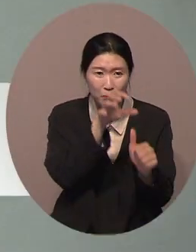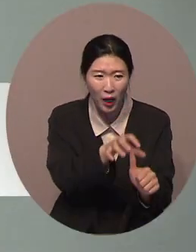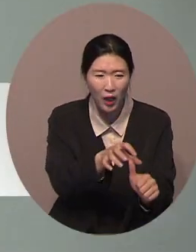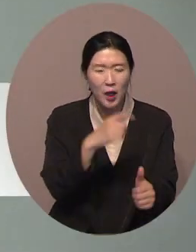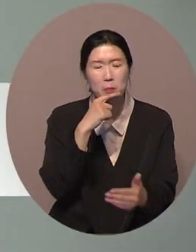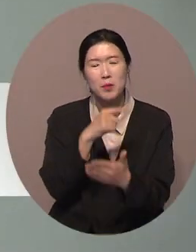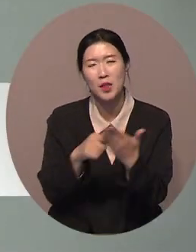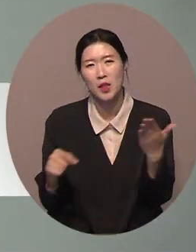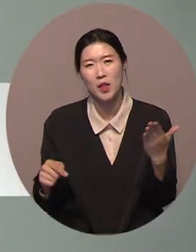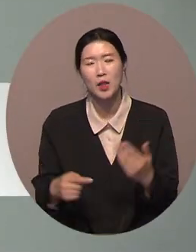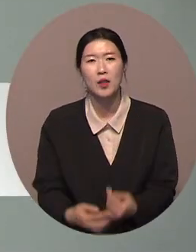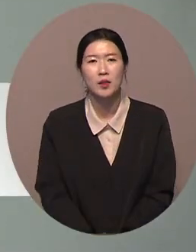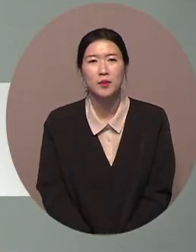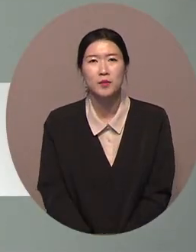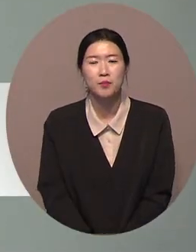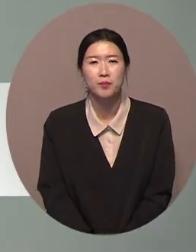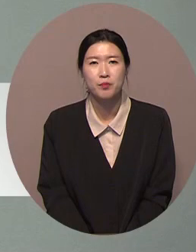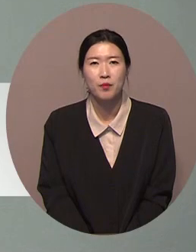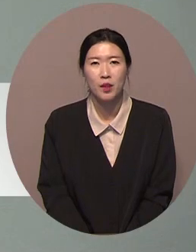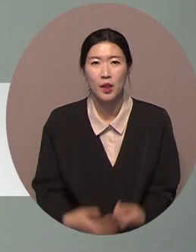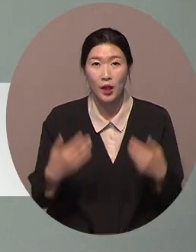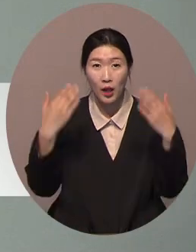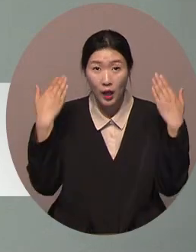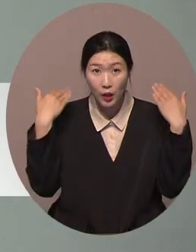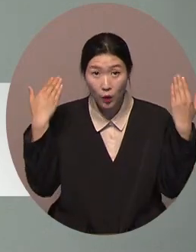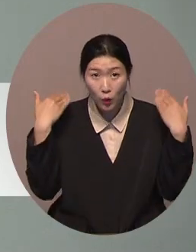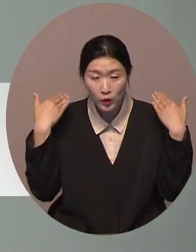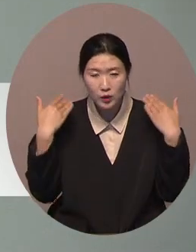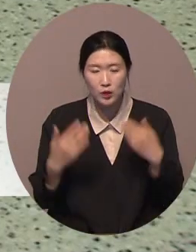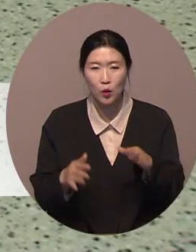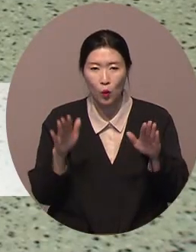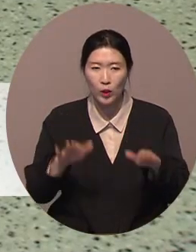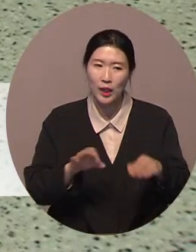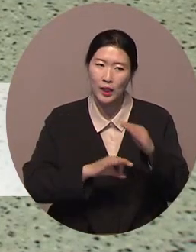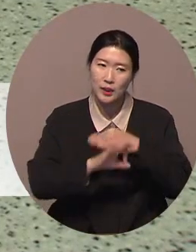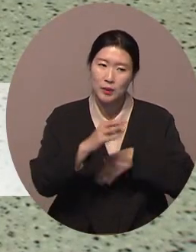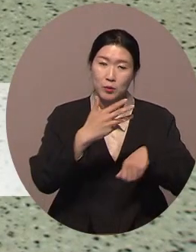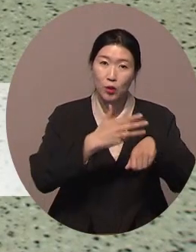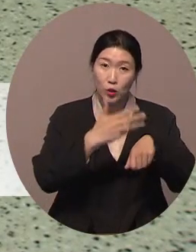불편을 겪고 있습니다 충남대에 따르면 오늘 오전